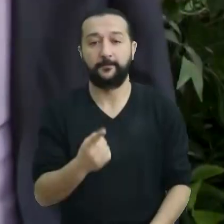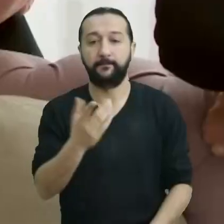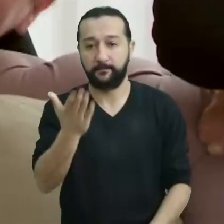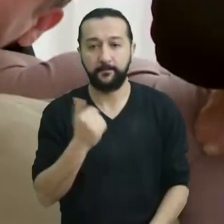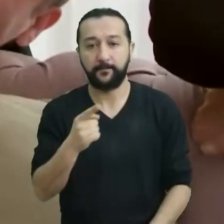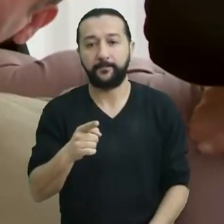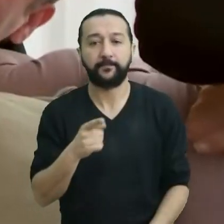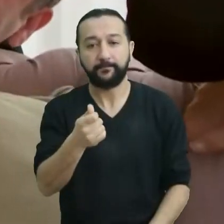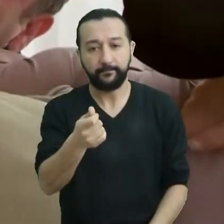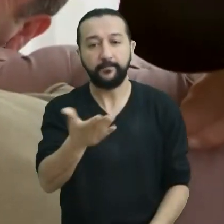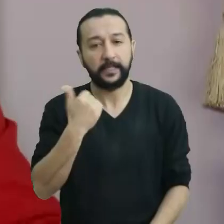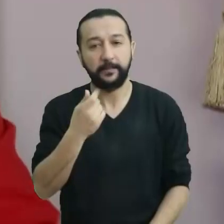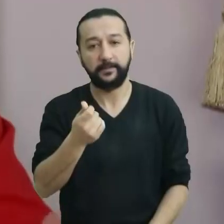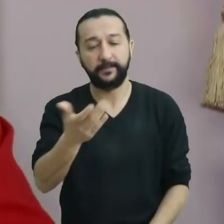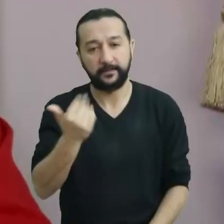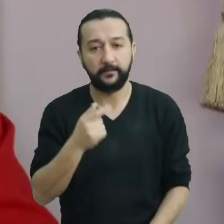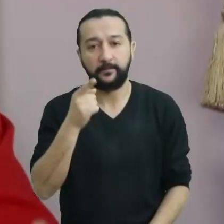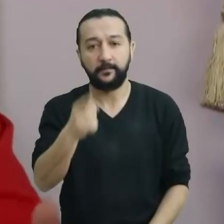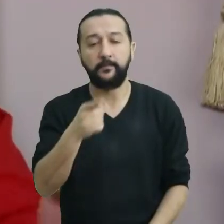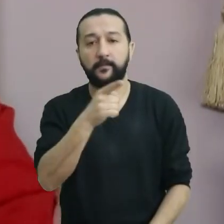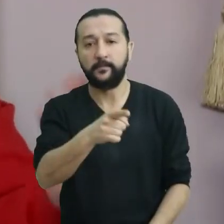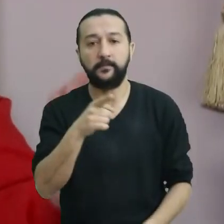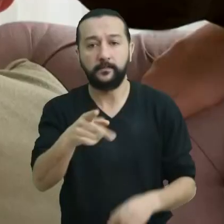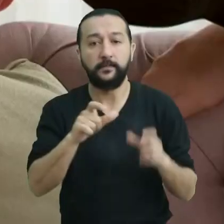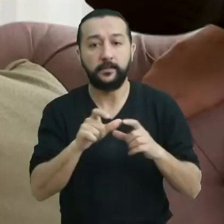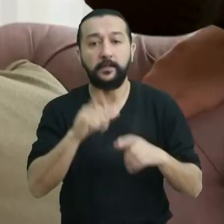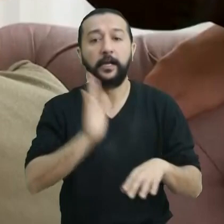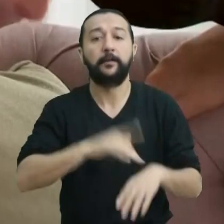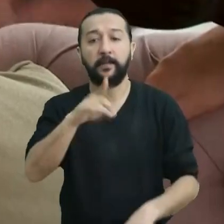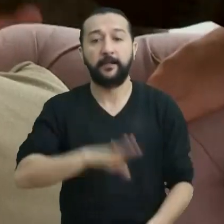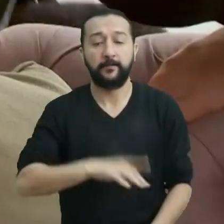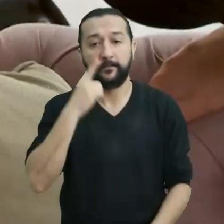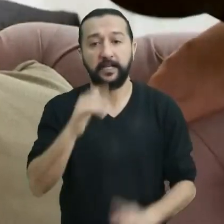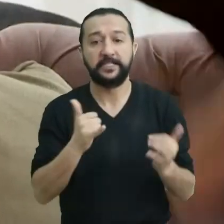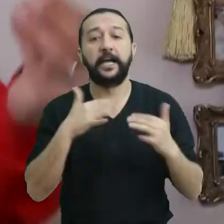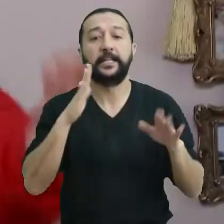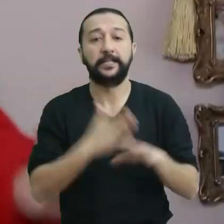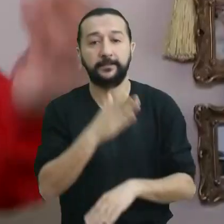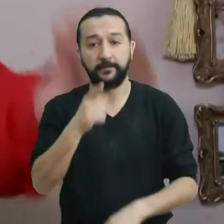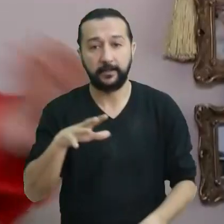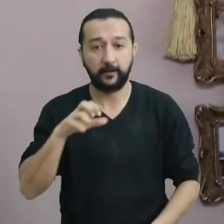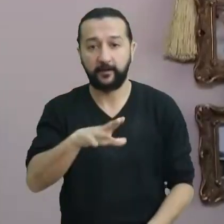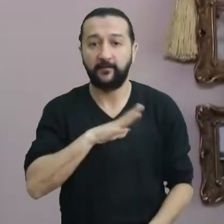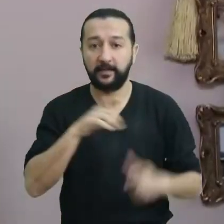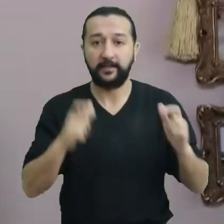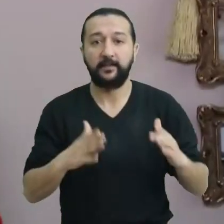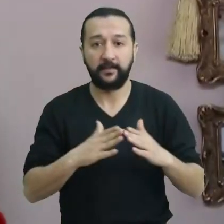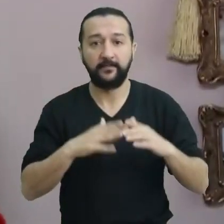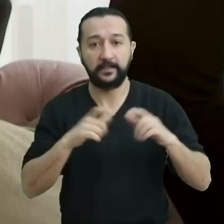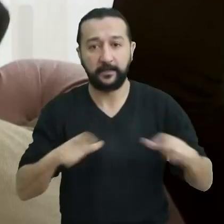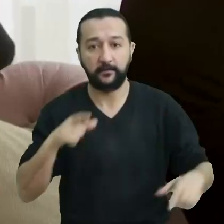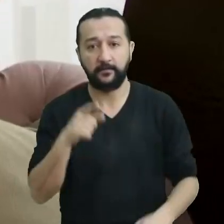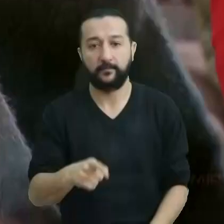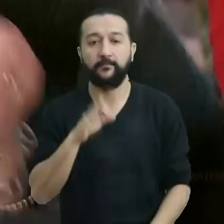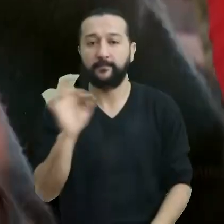Gel. Pisi pisi pisi pisi. Ya Sarp evladım bak, şaka maka değil. Hakikaten tarantula varmış salonda